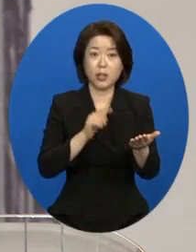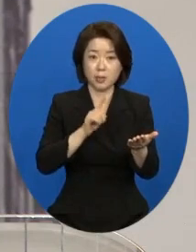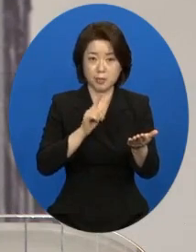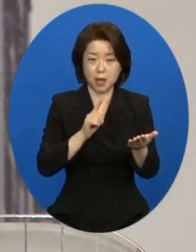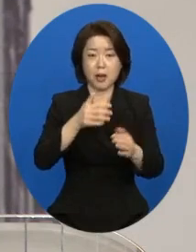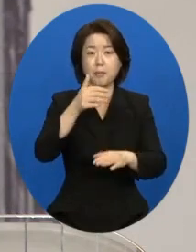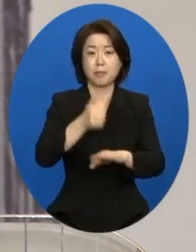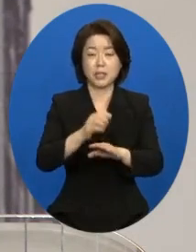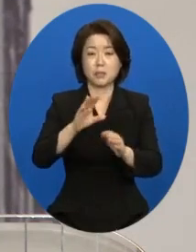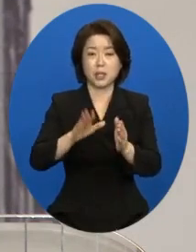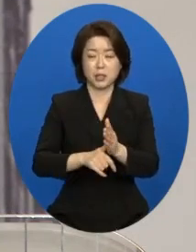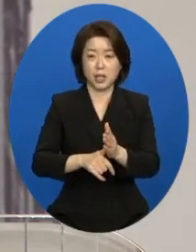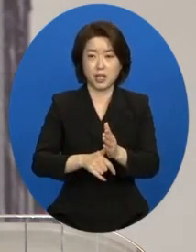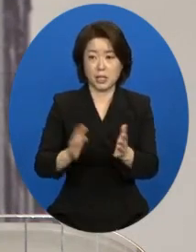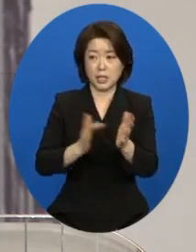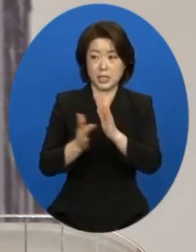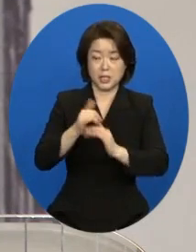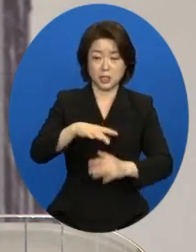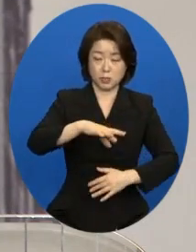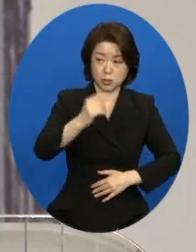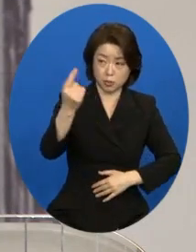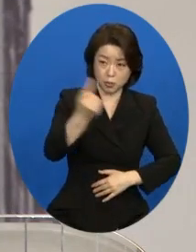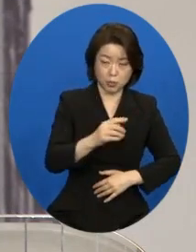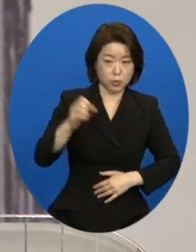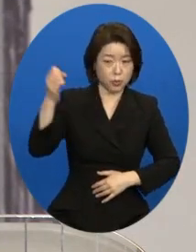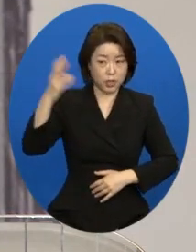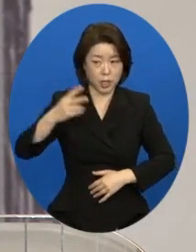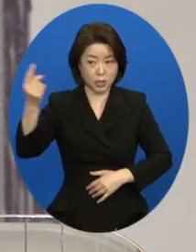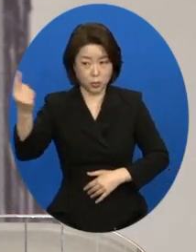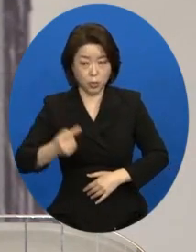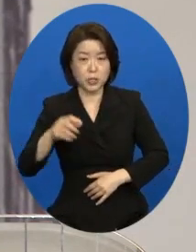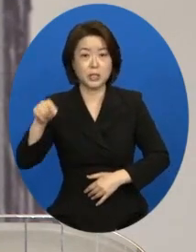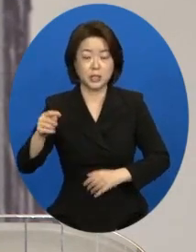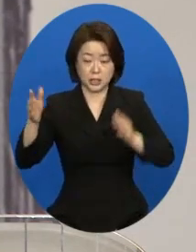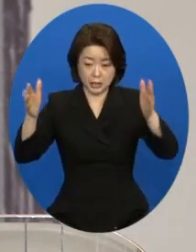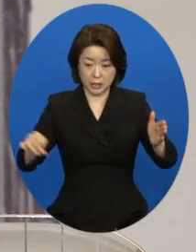마지막 때는 예수님이 첫 번째 오시고 다시 오시 재림 이